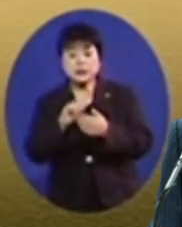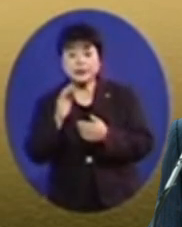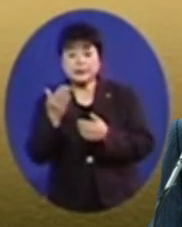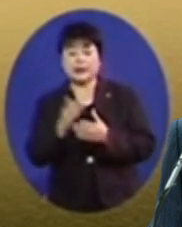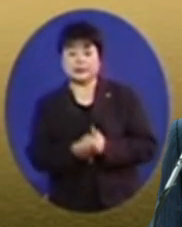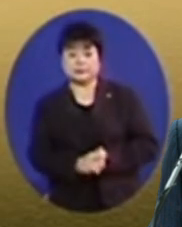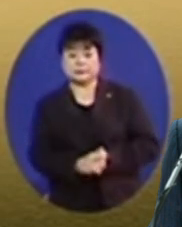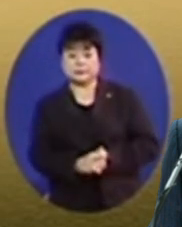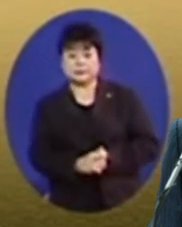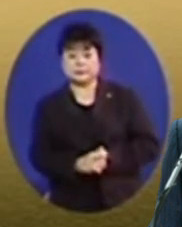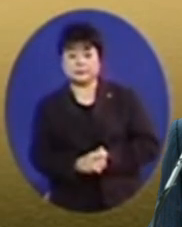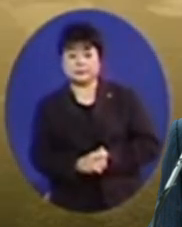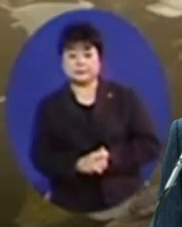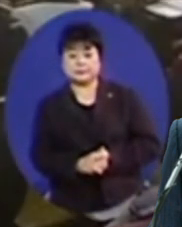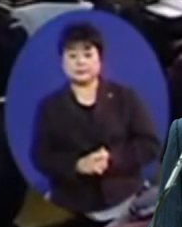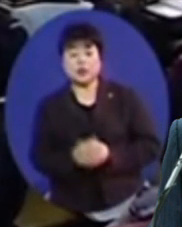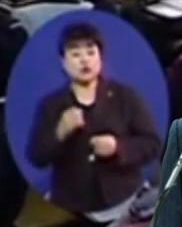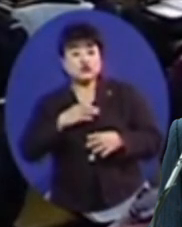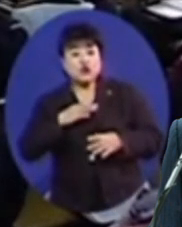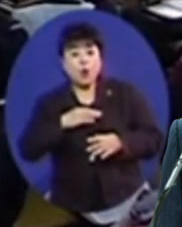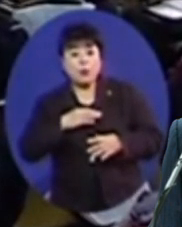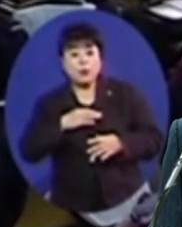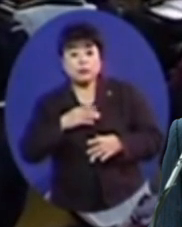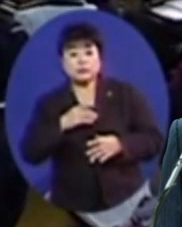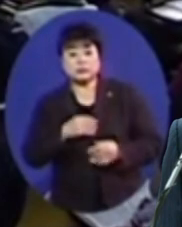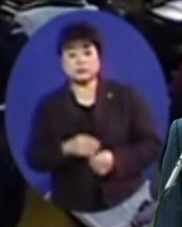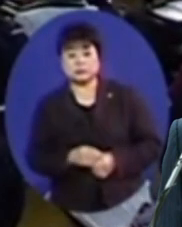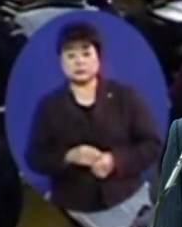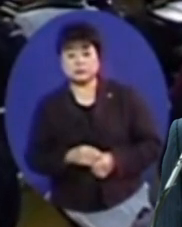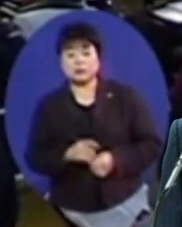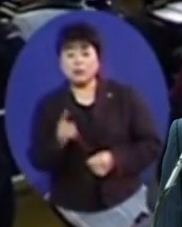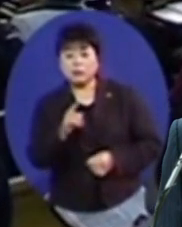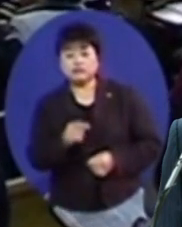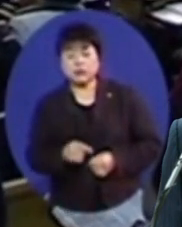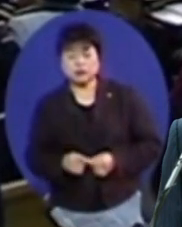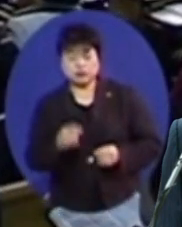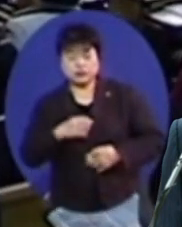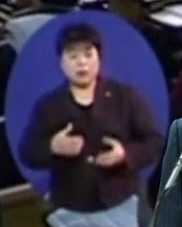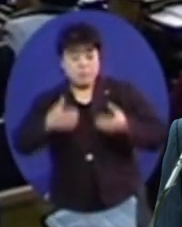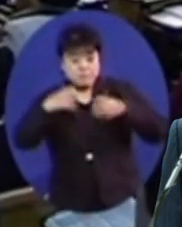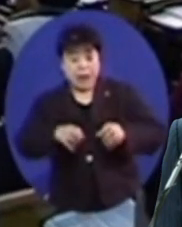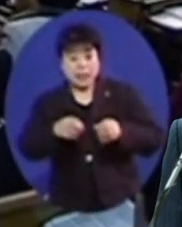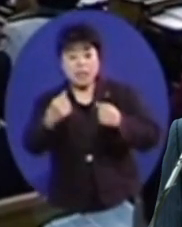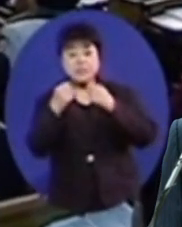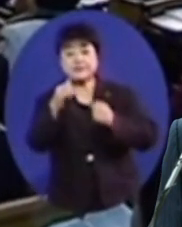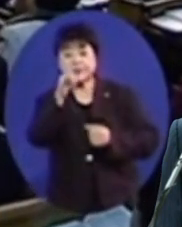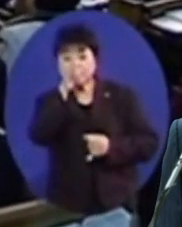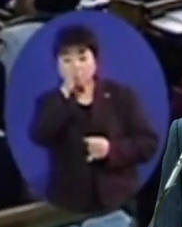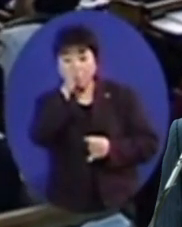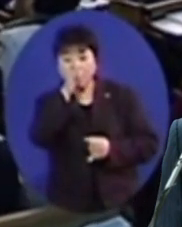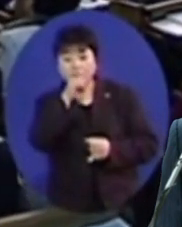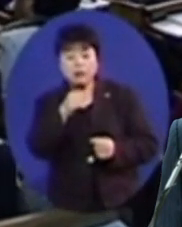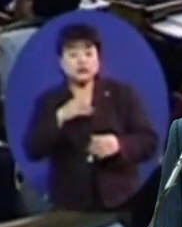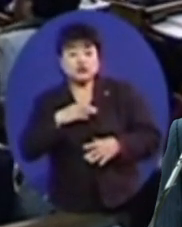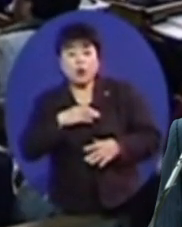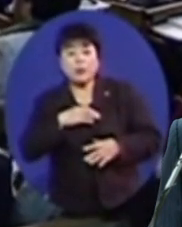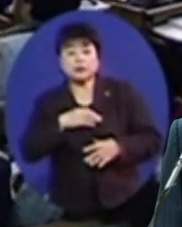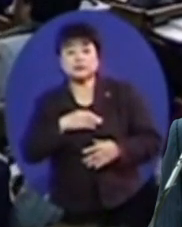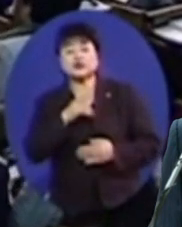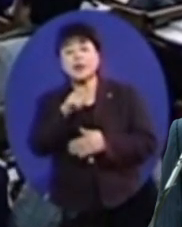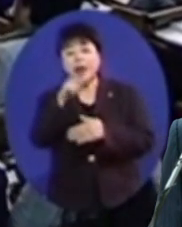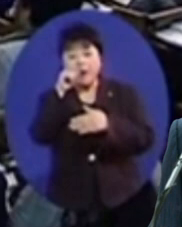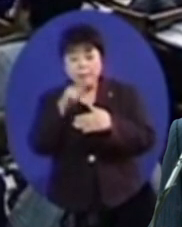된다. 두려움이란 무서운 파괴력을 가지고 있습니다. 두려움은 우리의